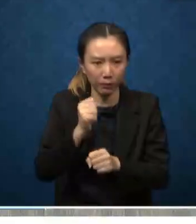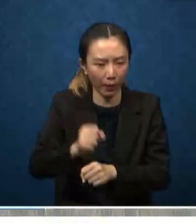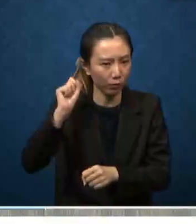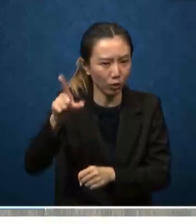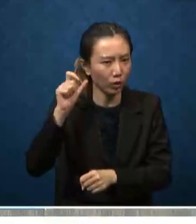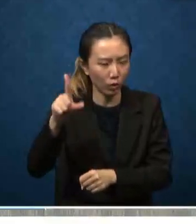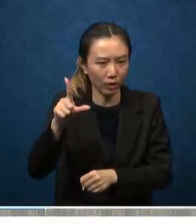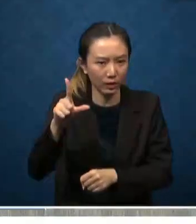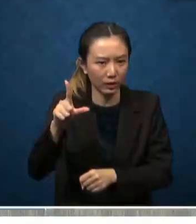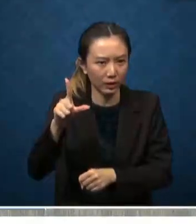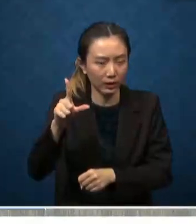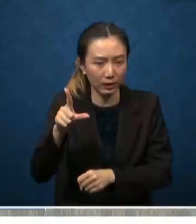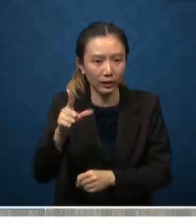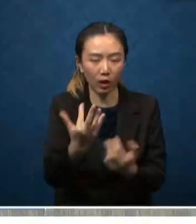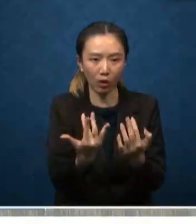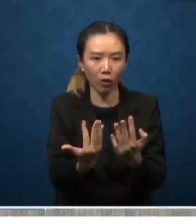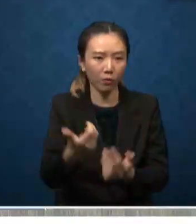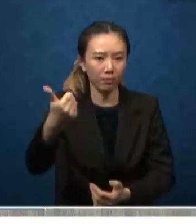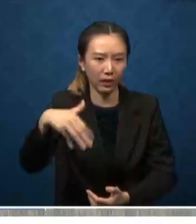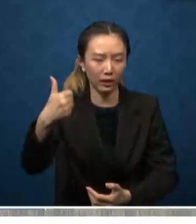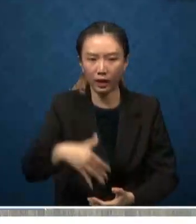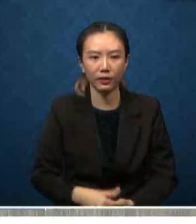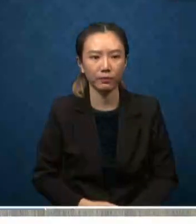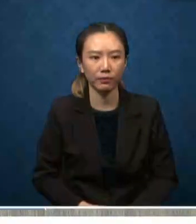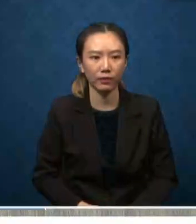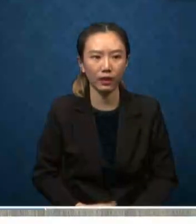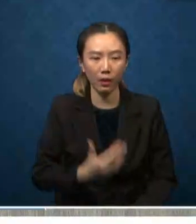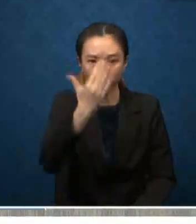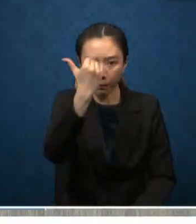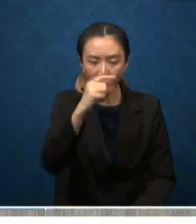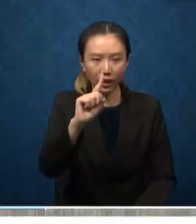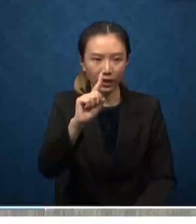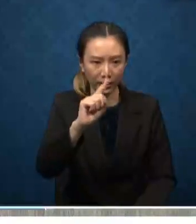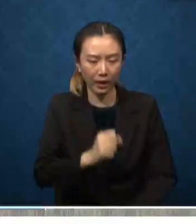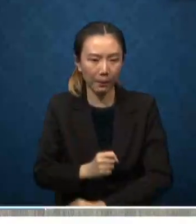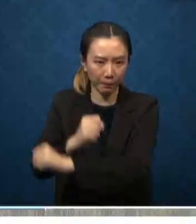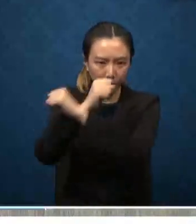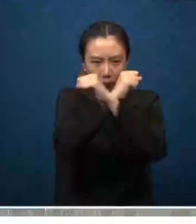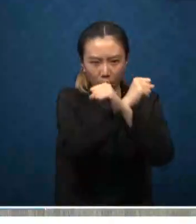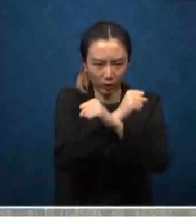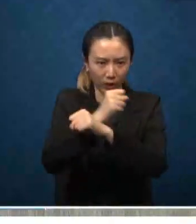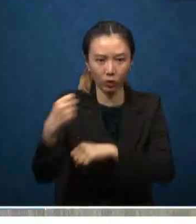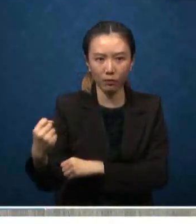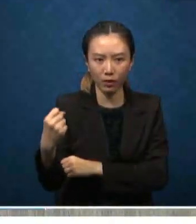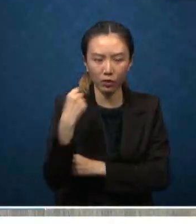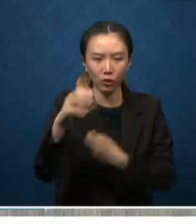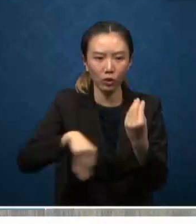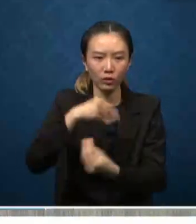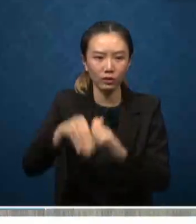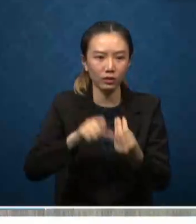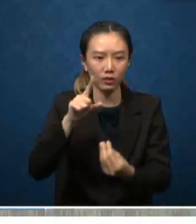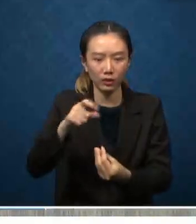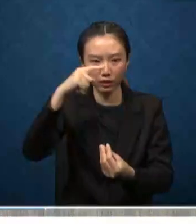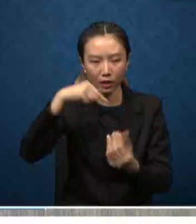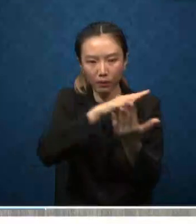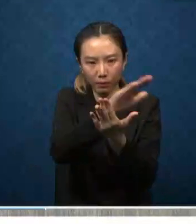เลี่ยงได้เพื่อประโยชน์ในอันที่จะรักษาความมั่นคงในทางเศรษฐกิจของประเทศ